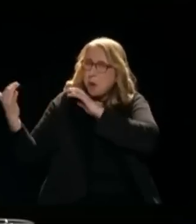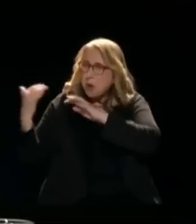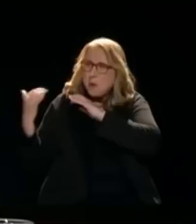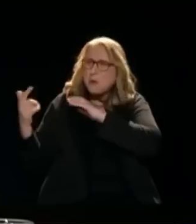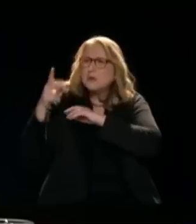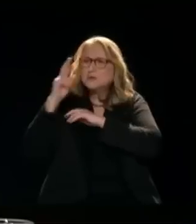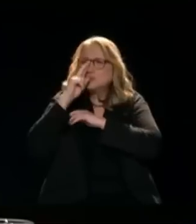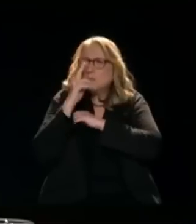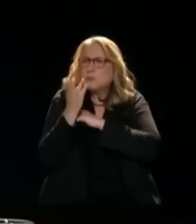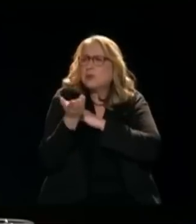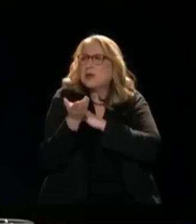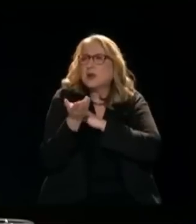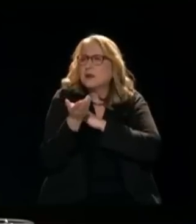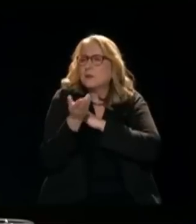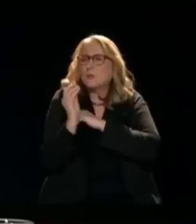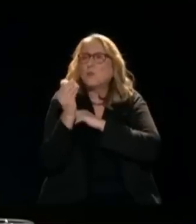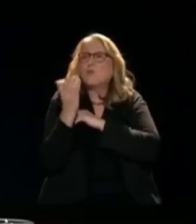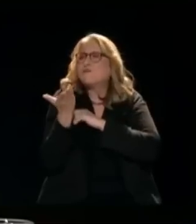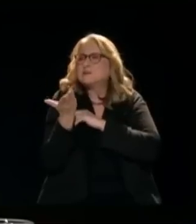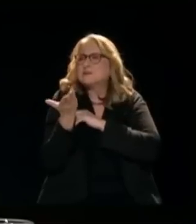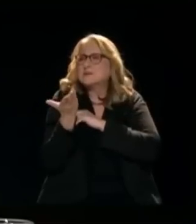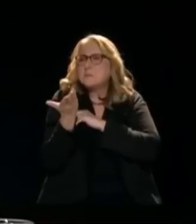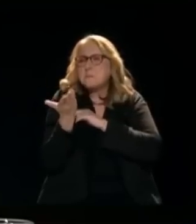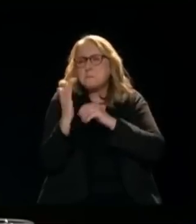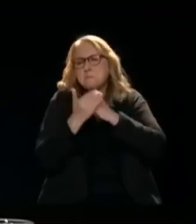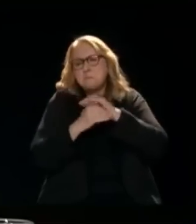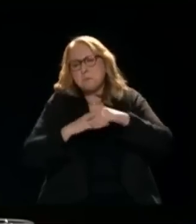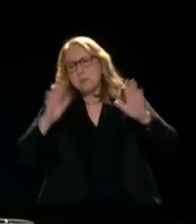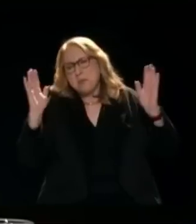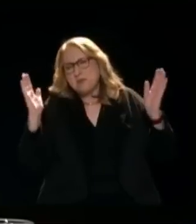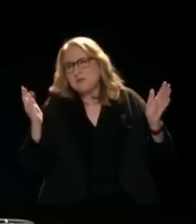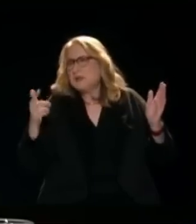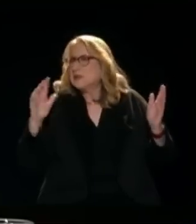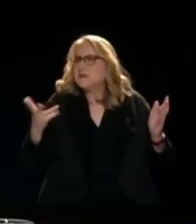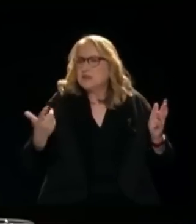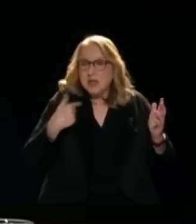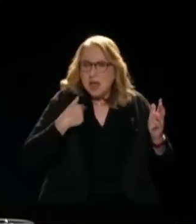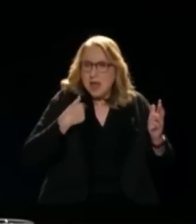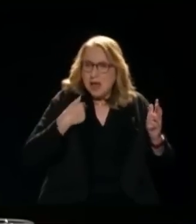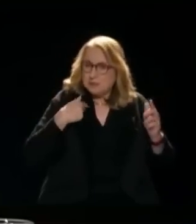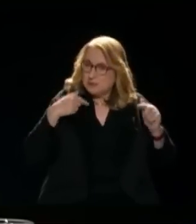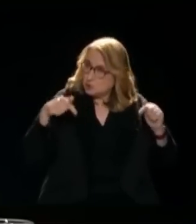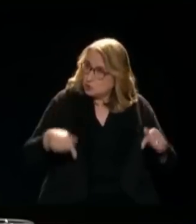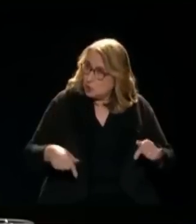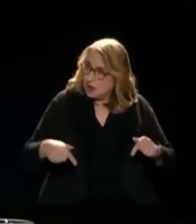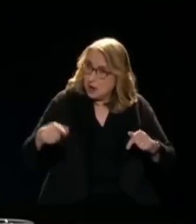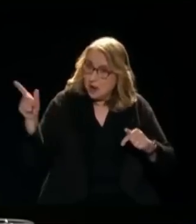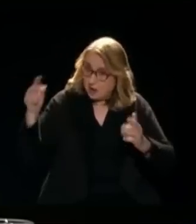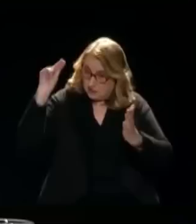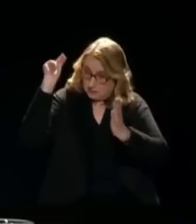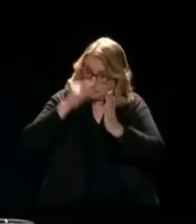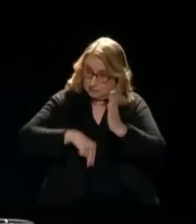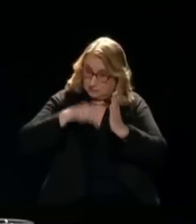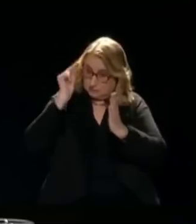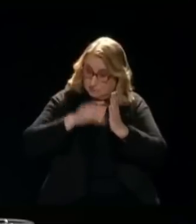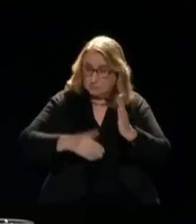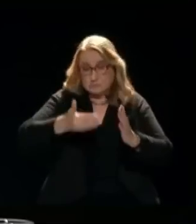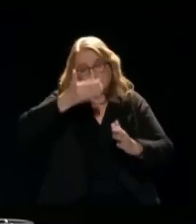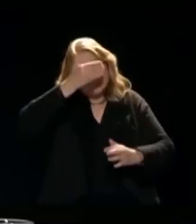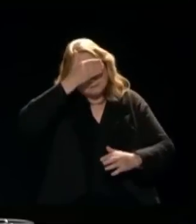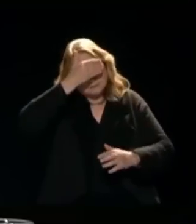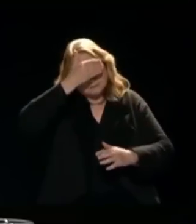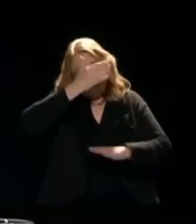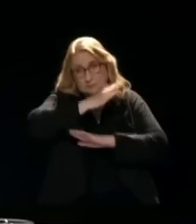αναθεωρήσει μια από τις θεμελιώδεις συνθήκες για τα σύνορά της, για τα βόρεια σύνορά της, που είναι η συνθήκη του Βουκουρεστίου, αβλεπή, επειδή το απαιτούν